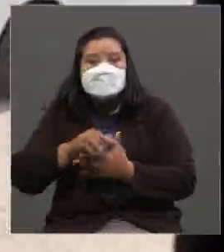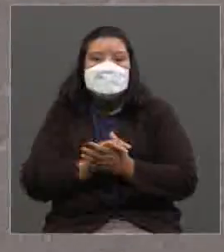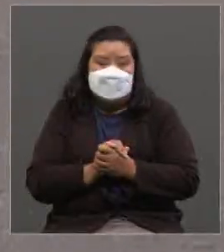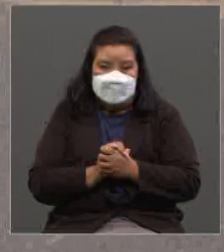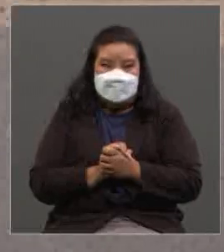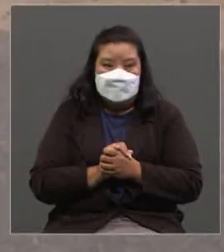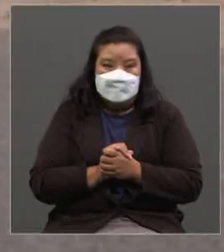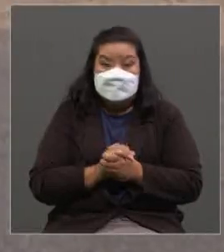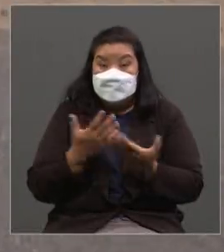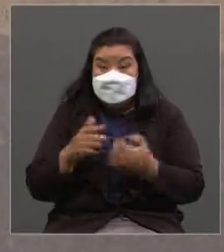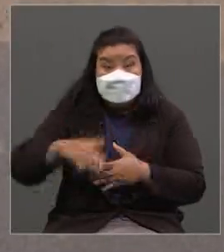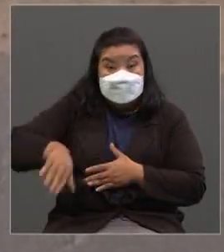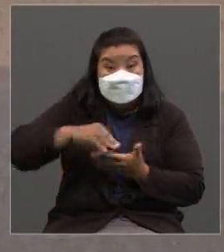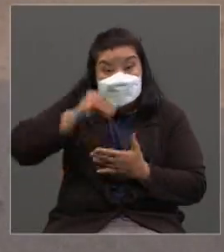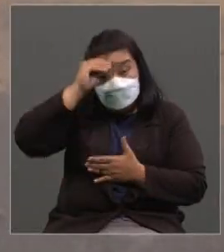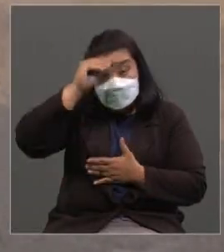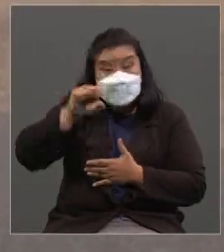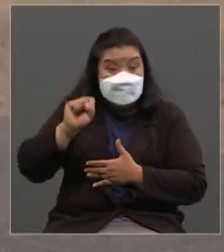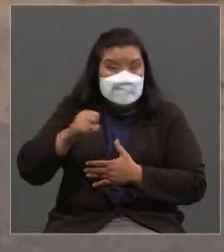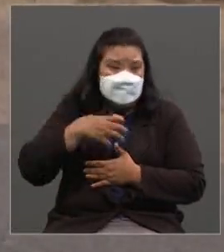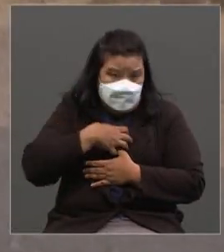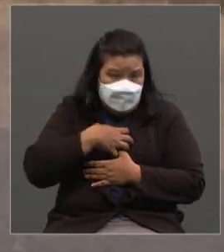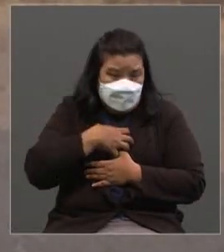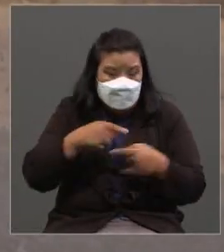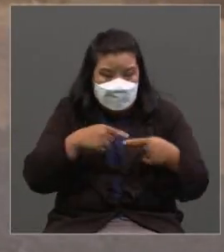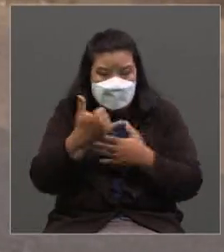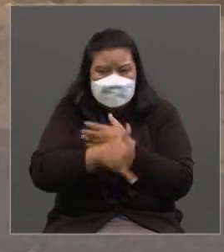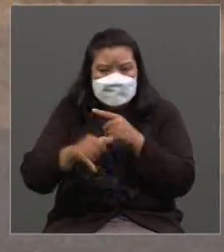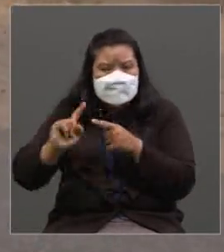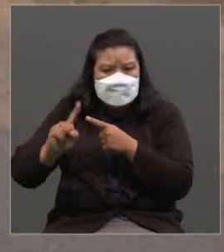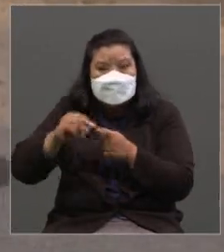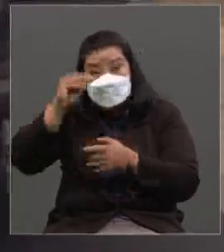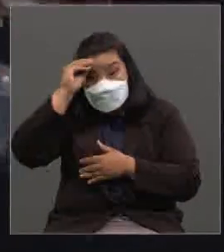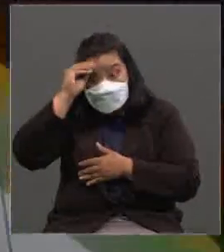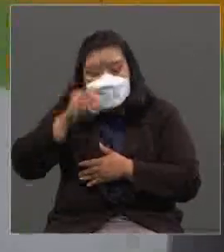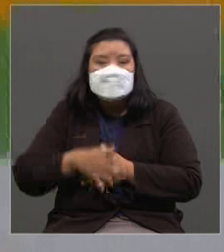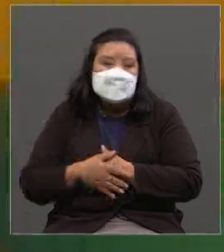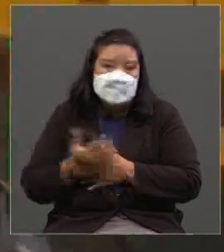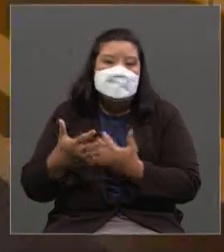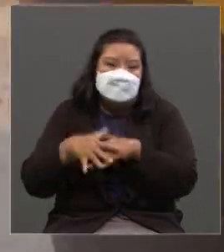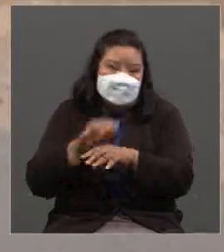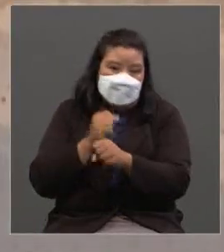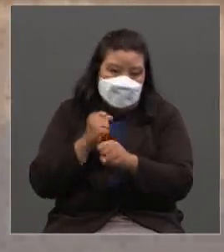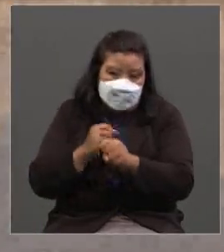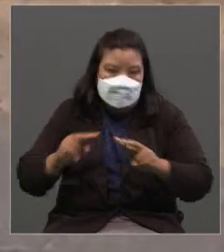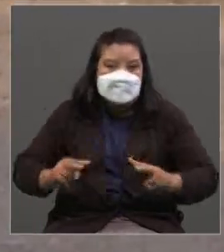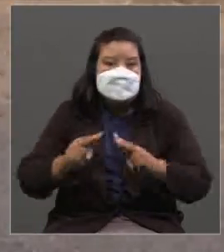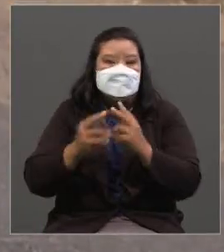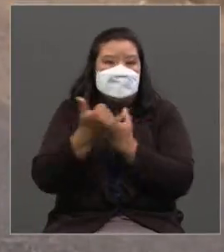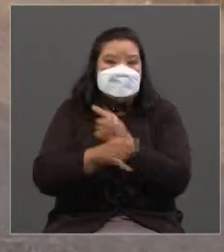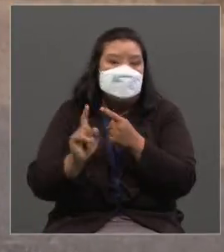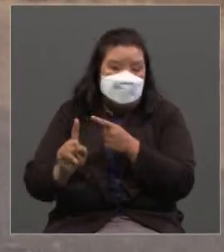สำหรับนักศึกษาที่ต้องการเดินทางไปศึกษาต่อที่ประเทศอื่นๆเนี่ยนะคะส.อบตก็จะประสานกับกระทรวงการต่างประเทศ